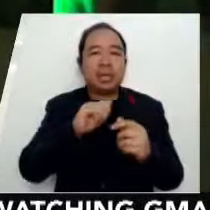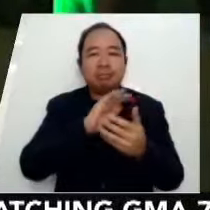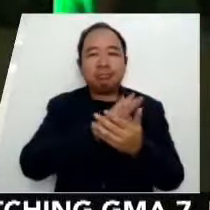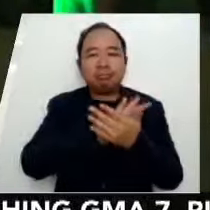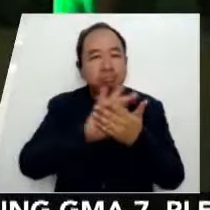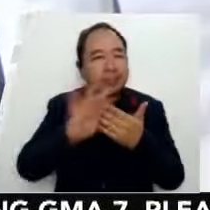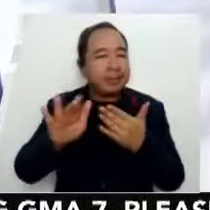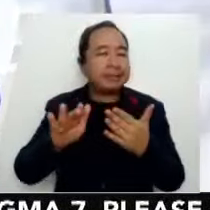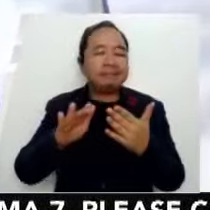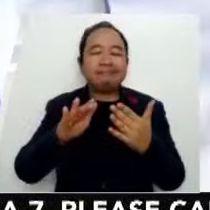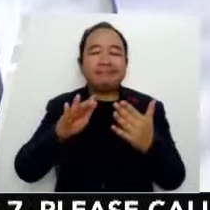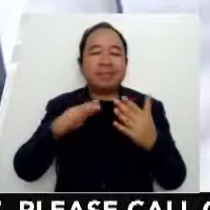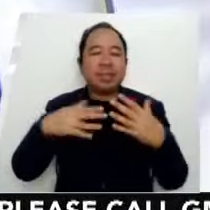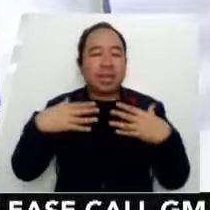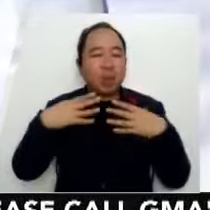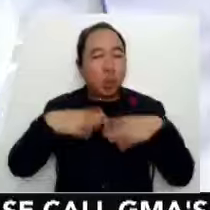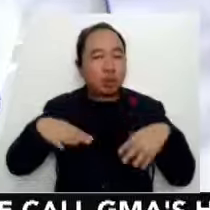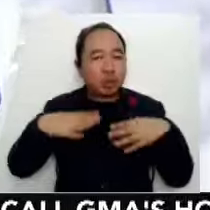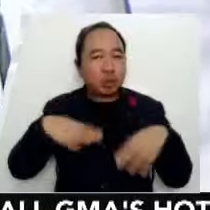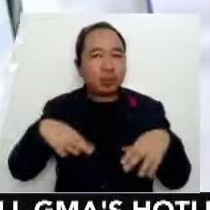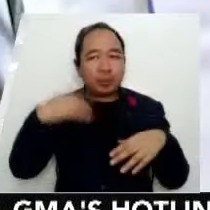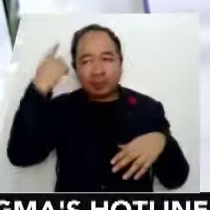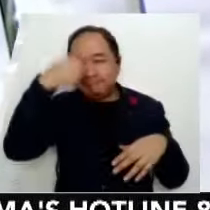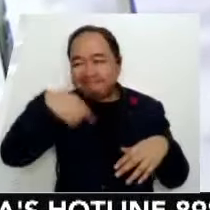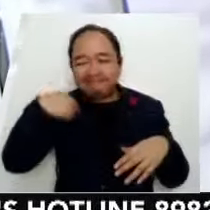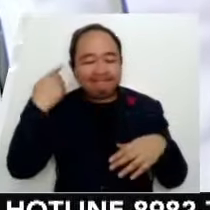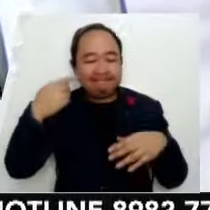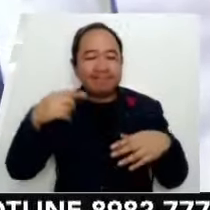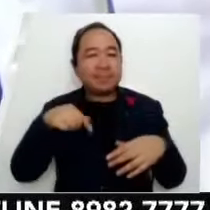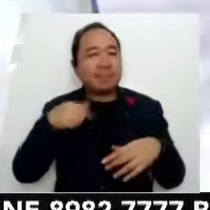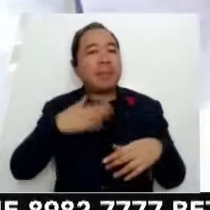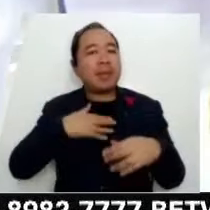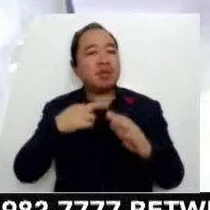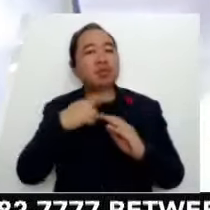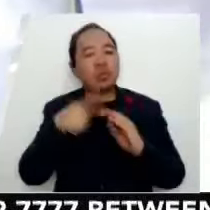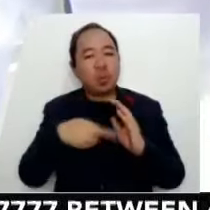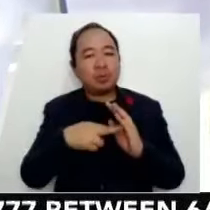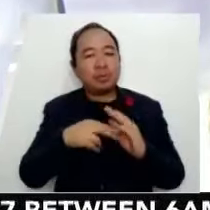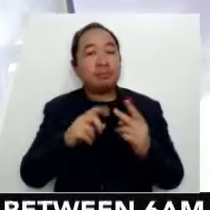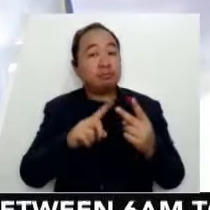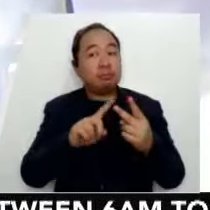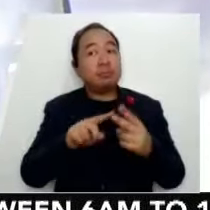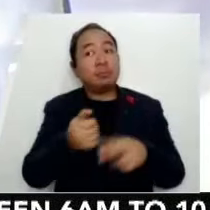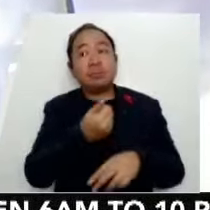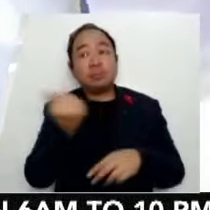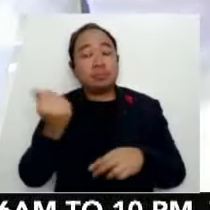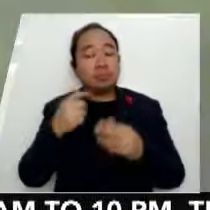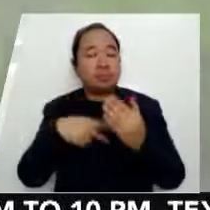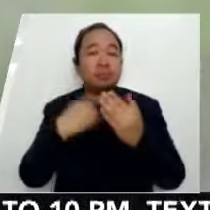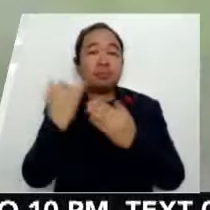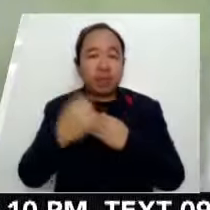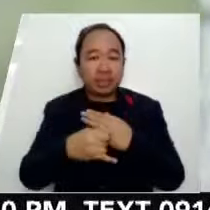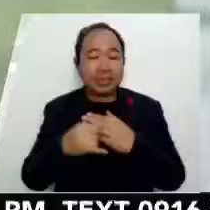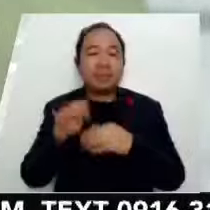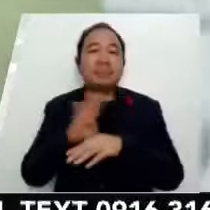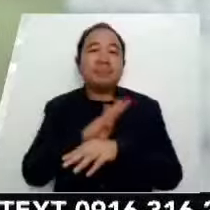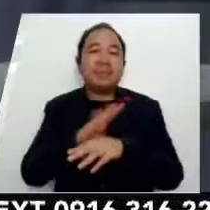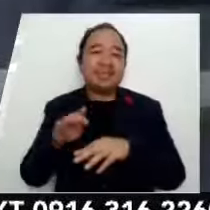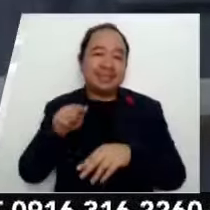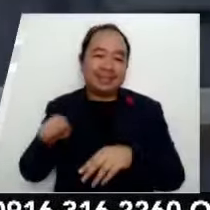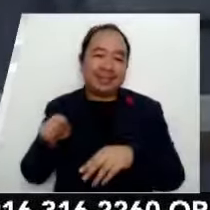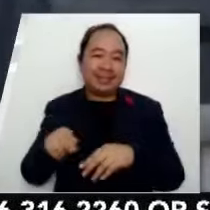ni meena bukod diyan isa pang Mega series ang pinagkakaabalahan ni Rian ang